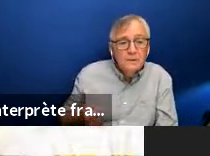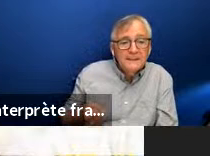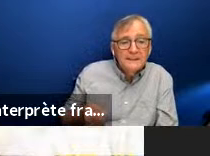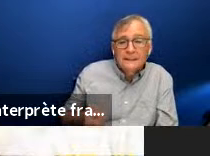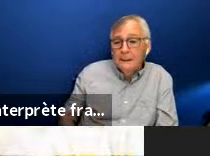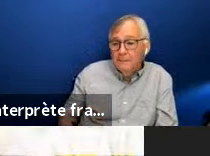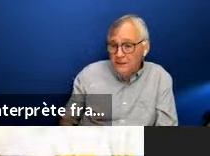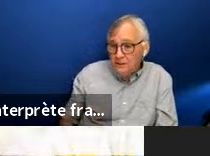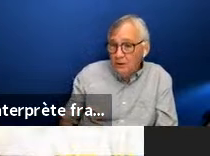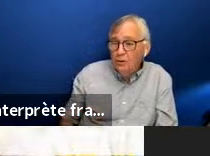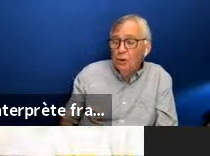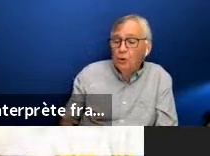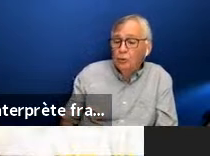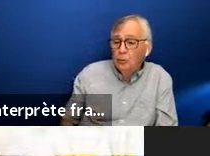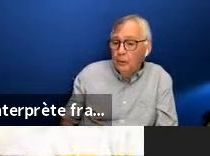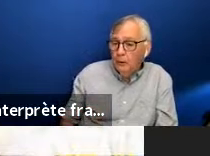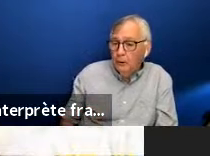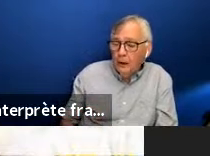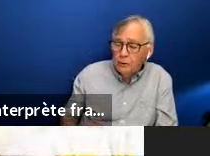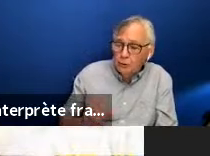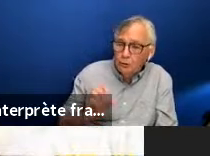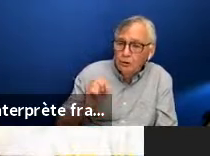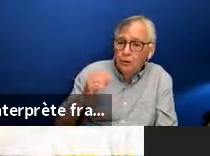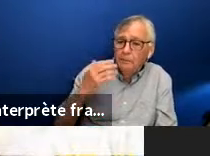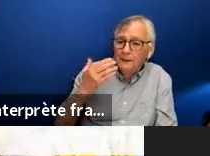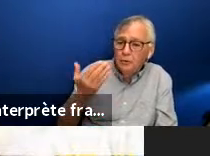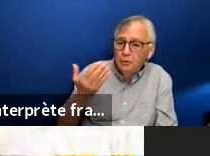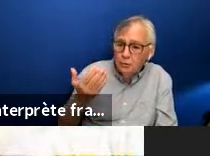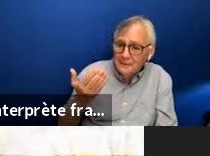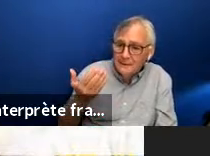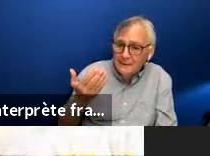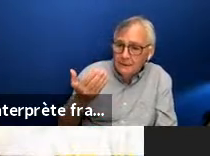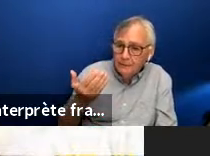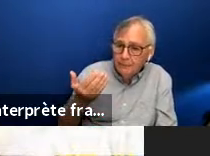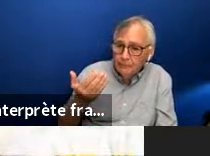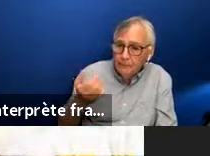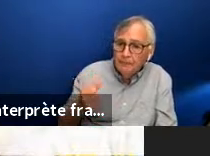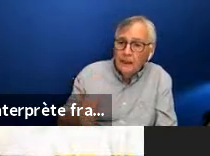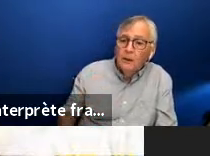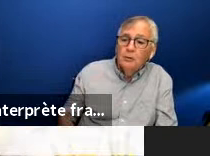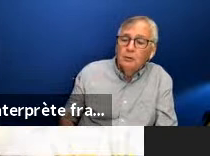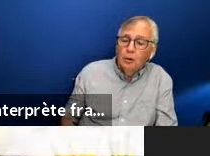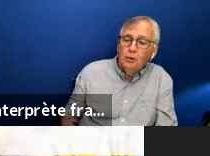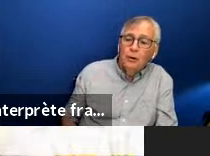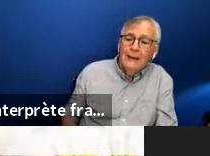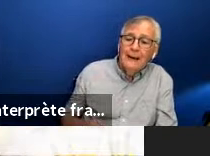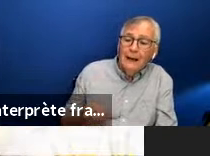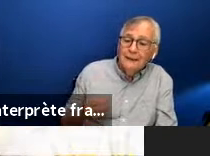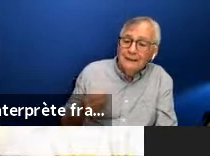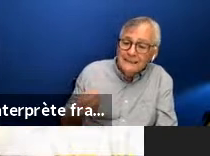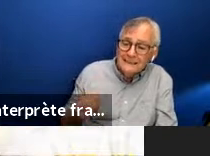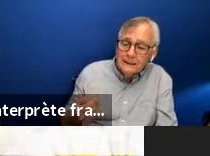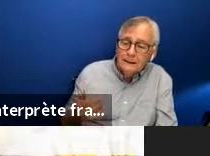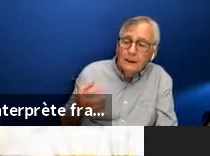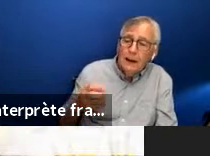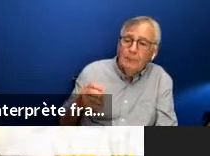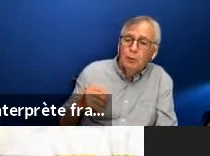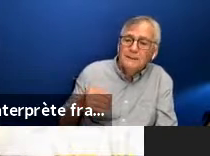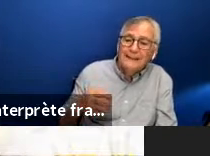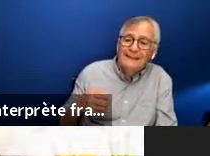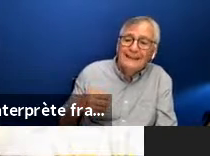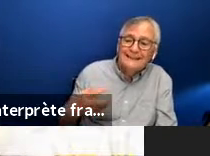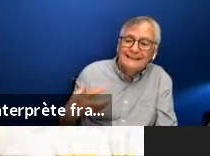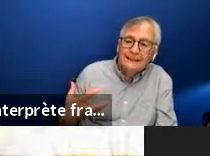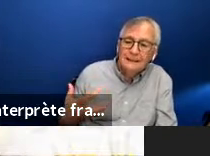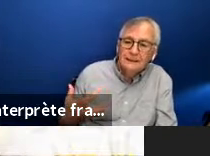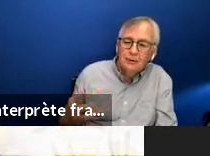Il y a aussi des personnes qui ont une perte de surdité. Donc, la langue des signes, elle peut